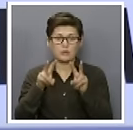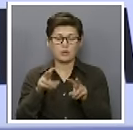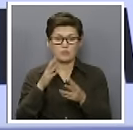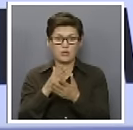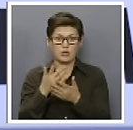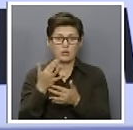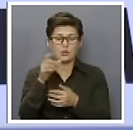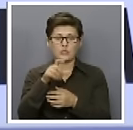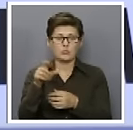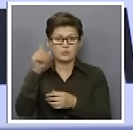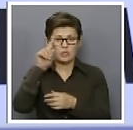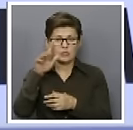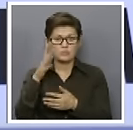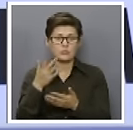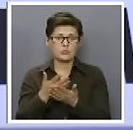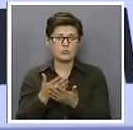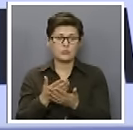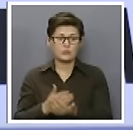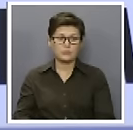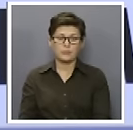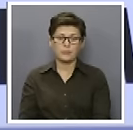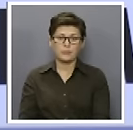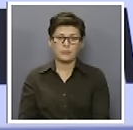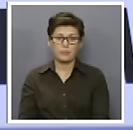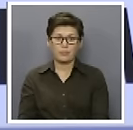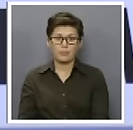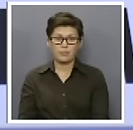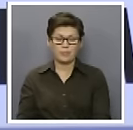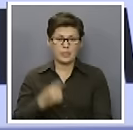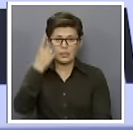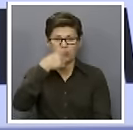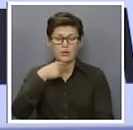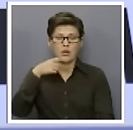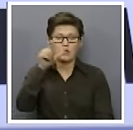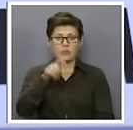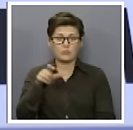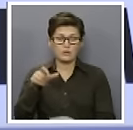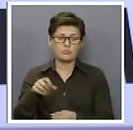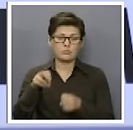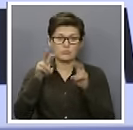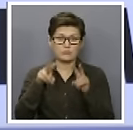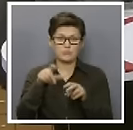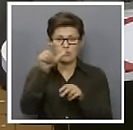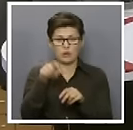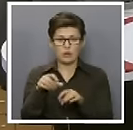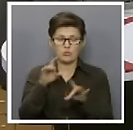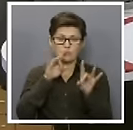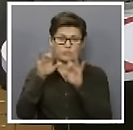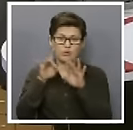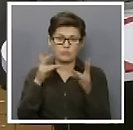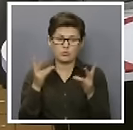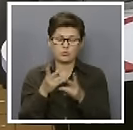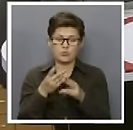деп қанша адамды танимыз? Дұрыс қой? Яғни біз жеке адамдардың өзінде, яғни жеке мамандарымыздың өзінде рекламасын жасауымыз